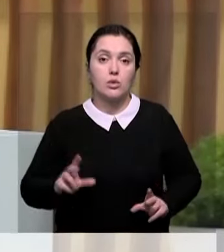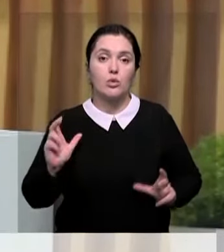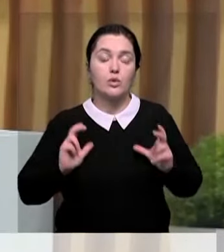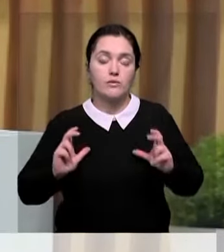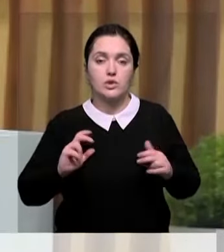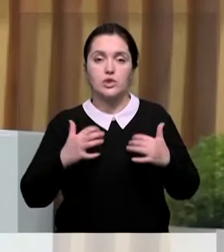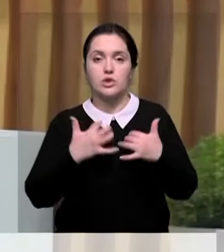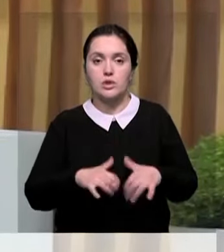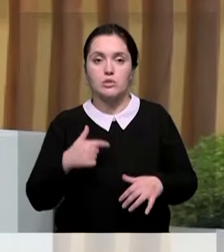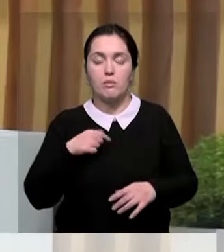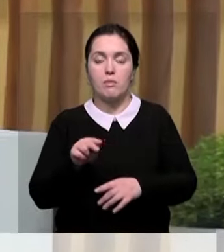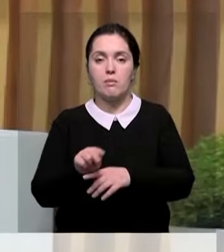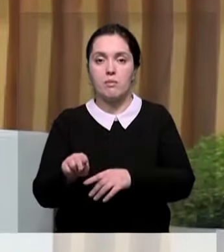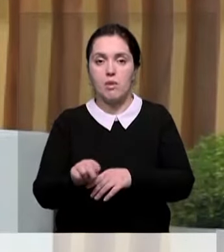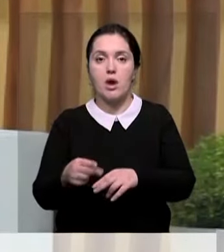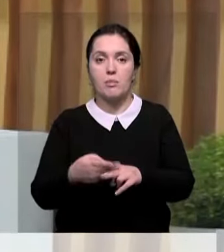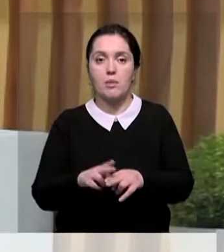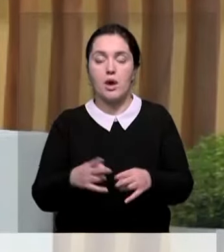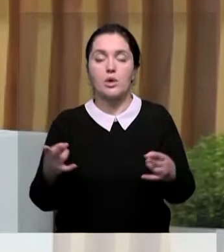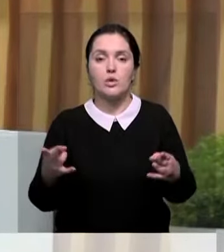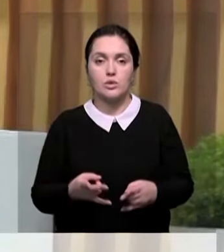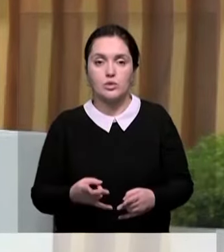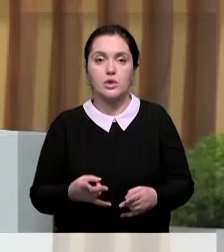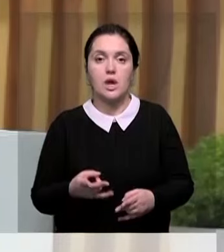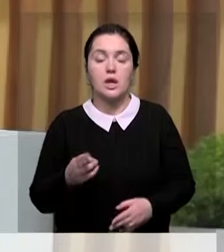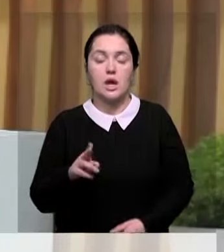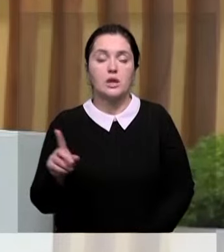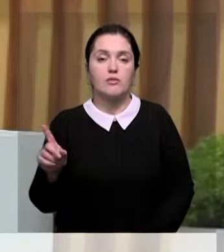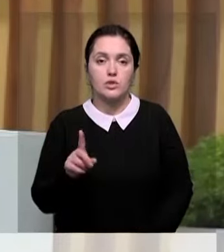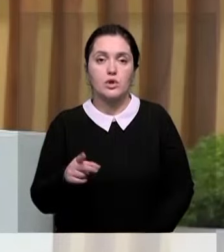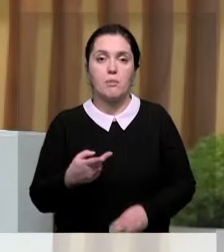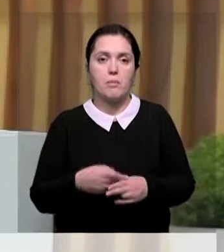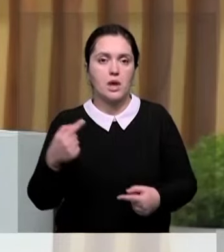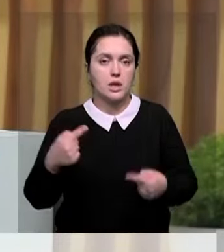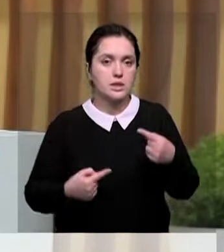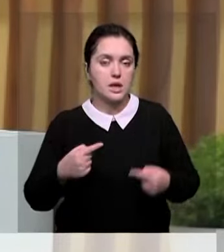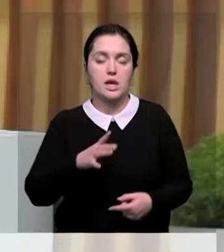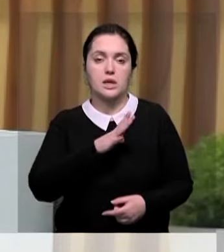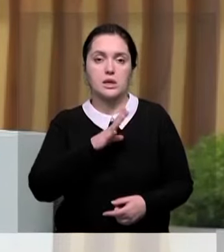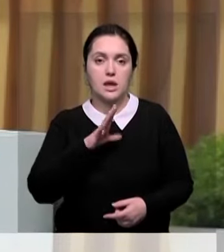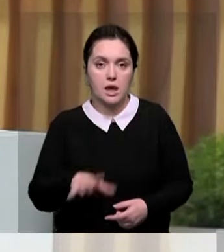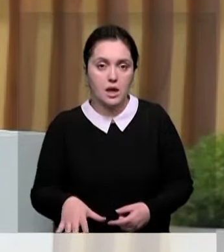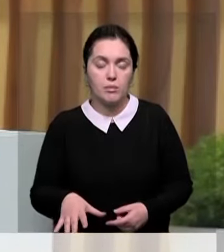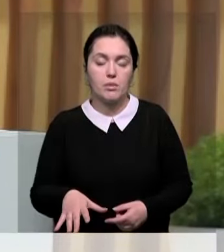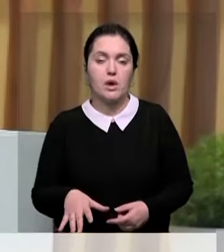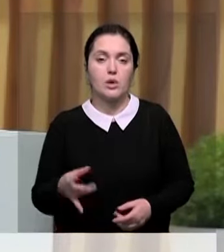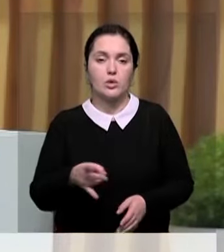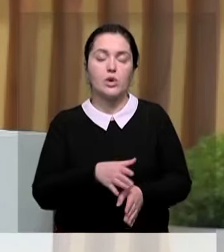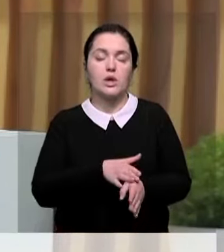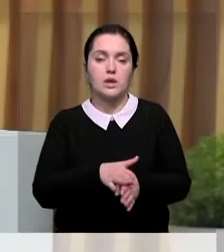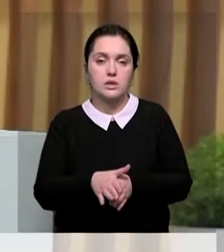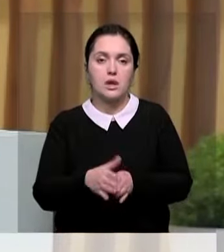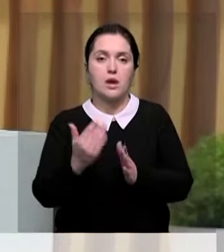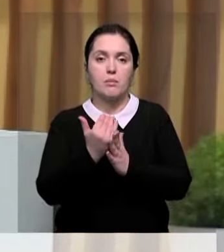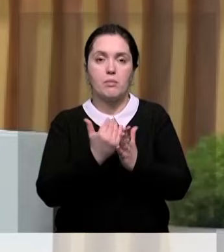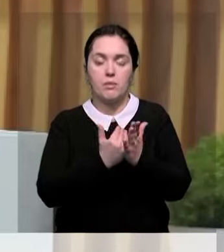считают, что мы готовим те кадры, которые нужны. Вот это вот, значит, для того, чтобы это разногласие снять, вот как раз-таки нужно реализовывать